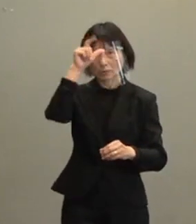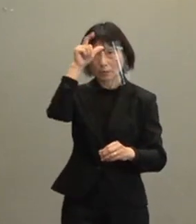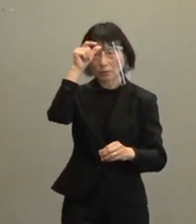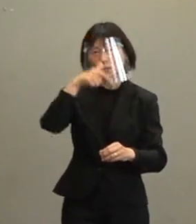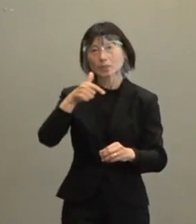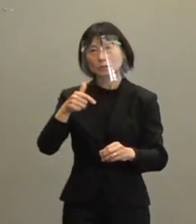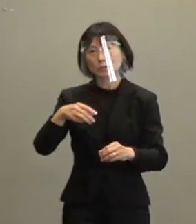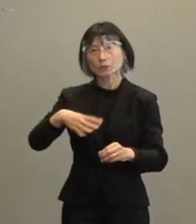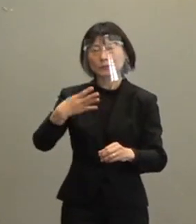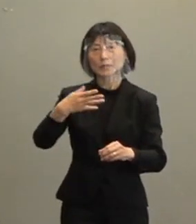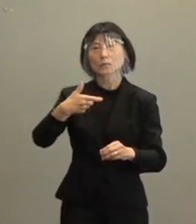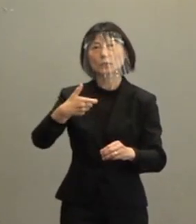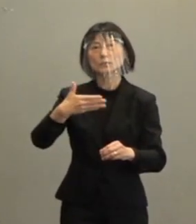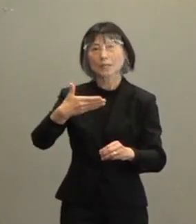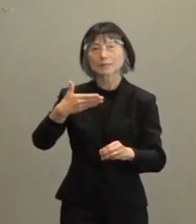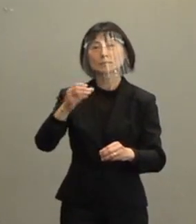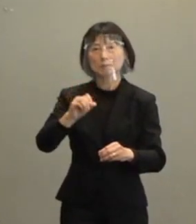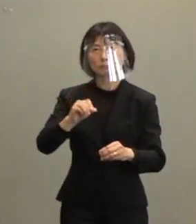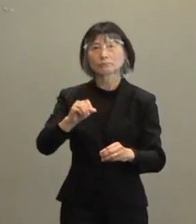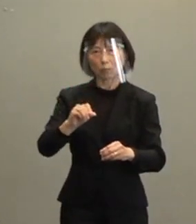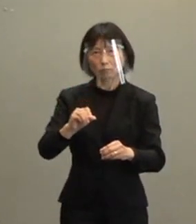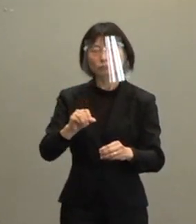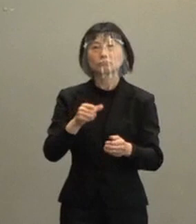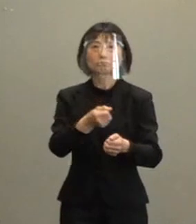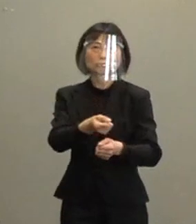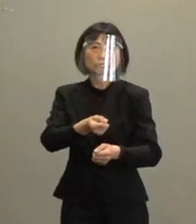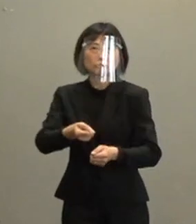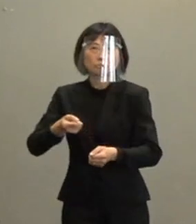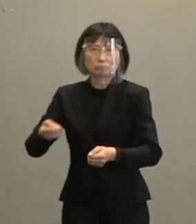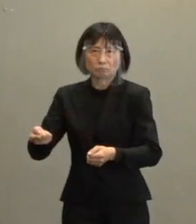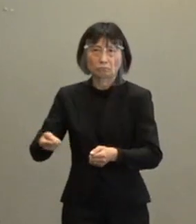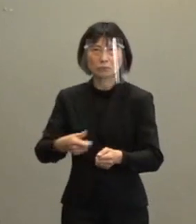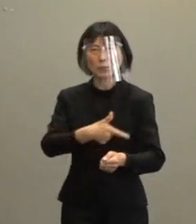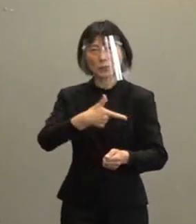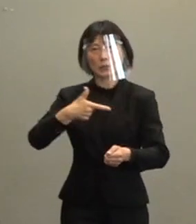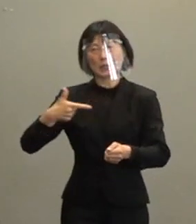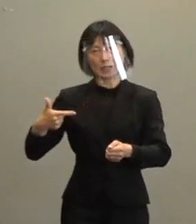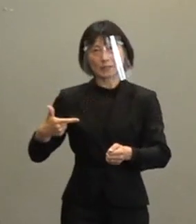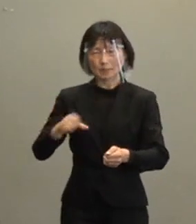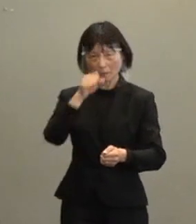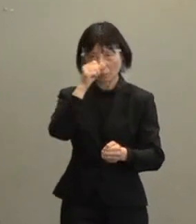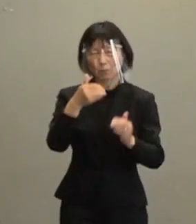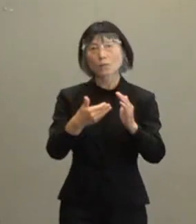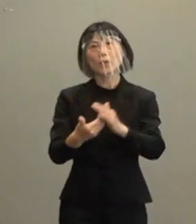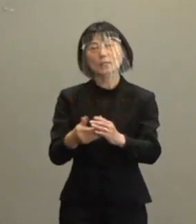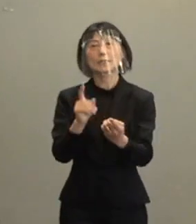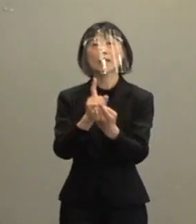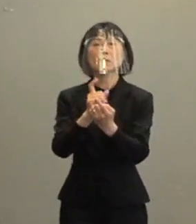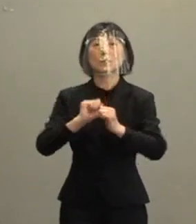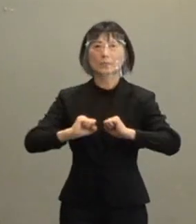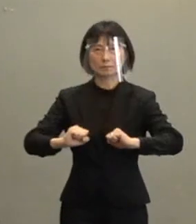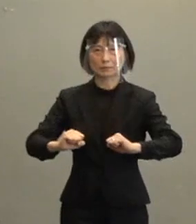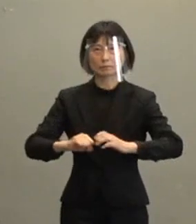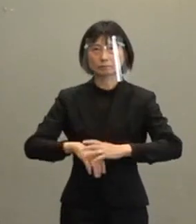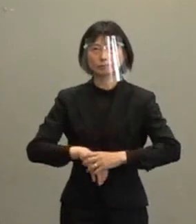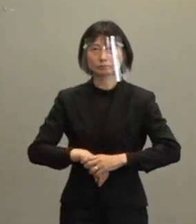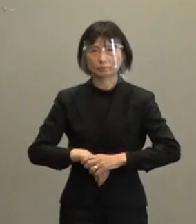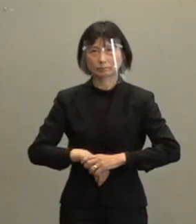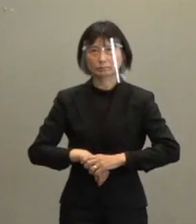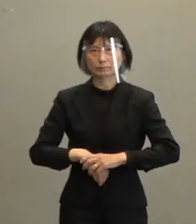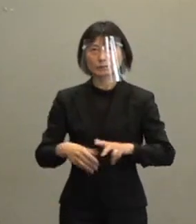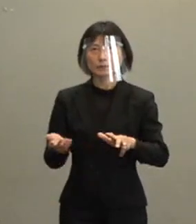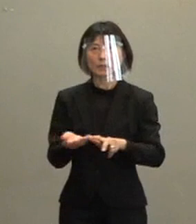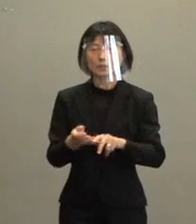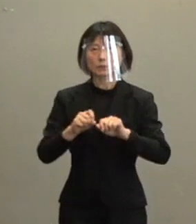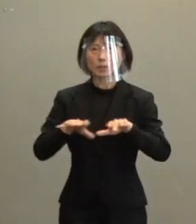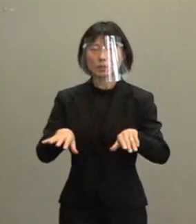約458万羽を殺処分するなど大掛かりな防疫対応を行いました。家畜伝